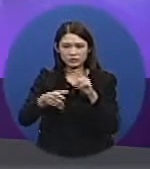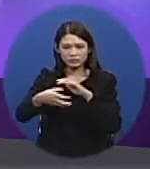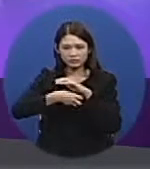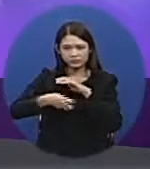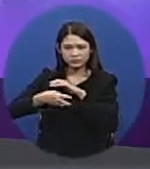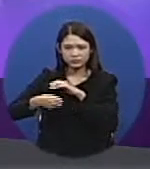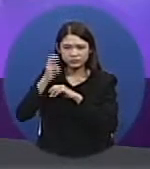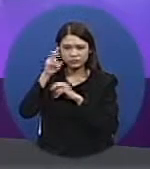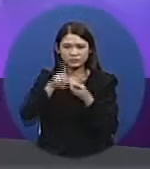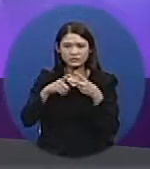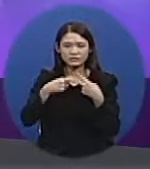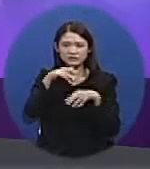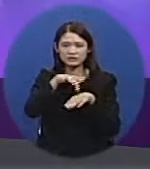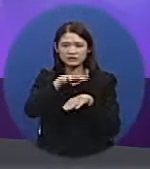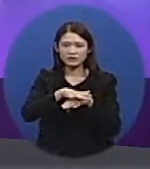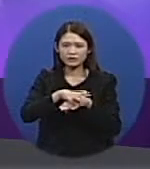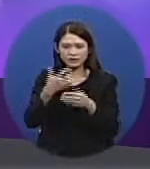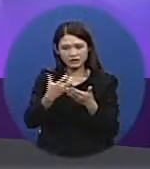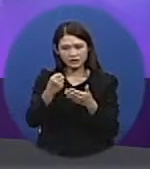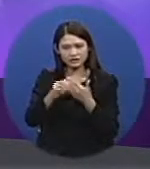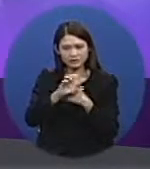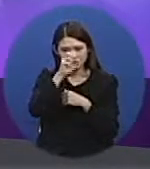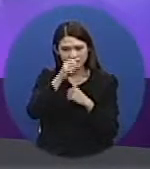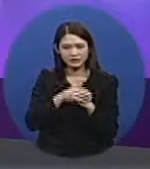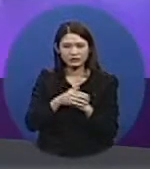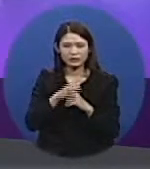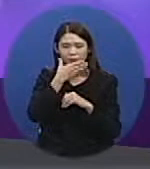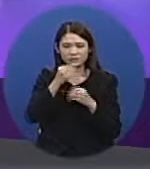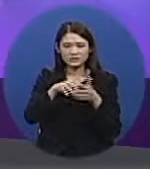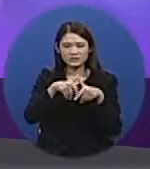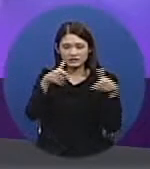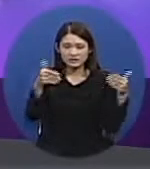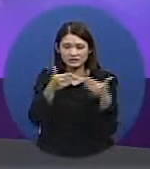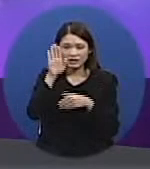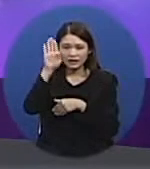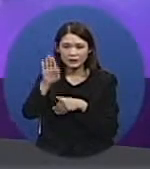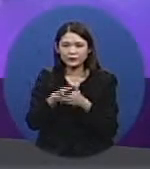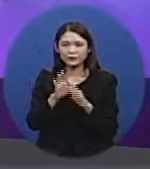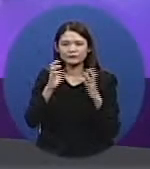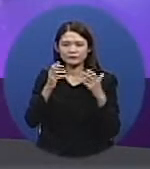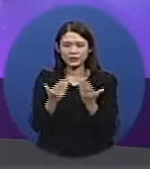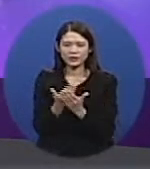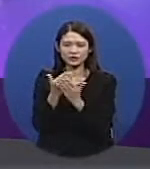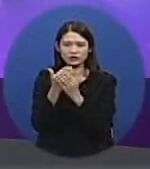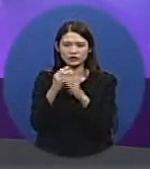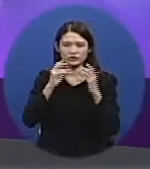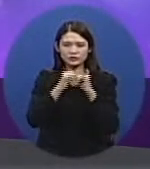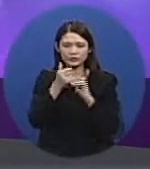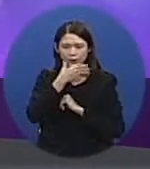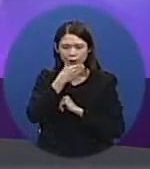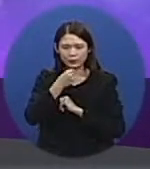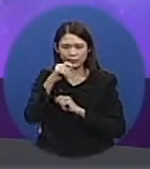뜻이구나 이렇게 이해하는 습관을 가졌으면 합니다. 그래야 복지를 늘리는 일이 진정으로 국가 발전과 국민